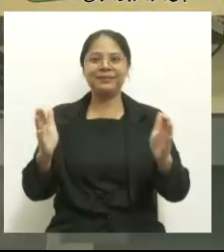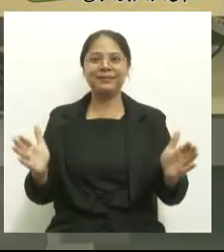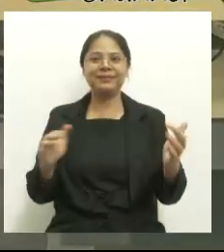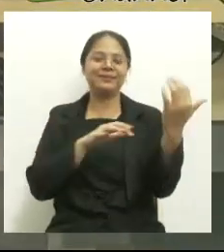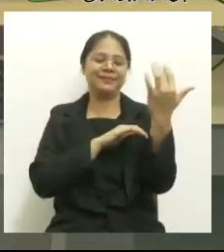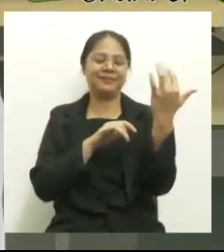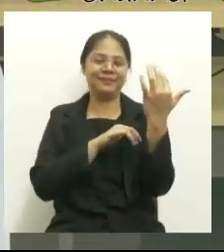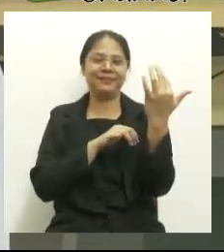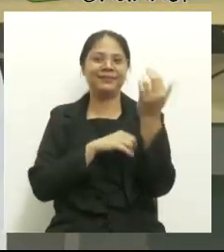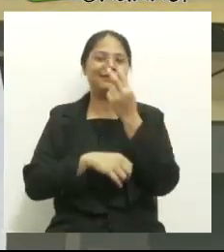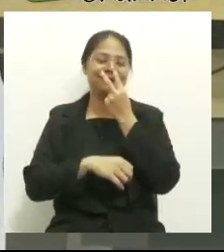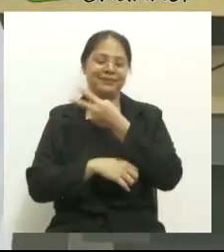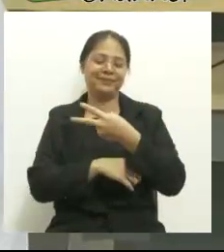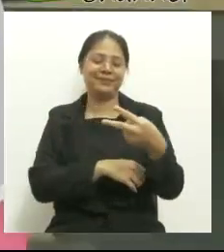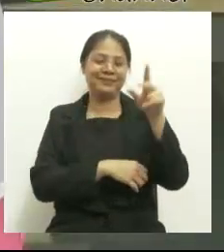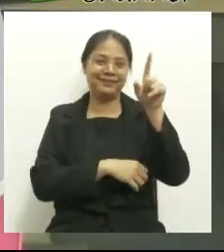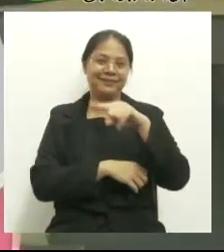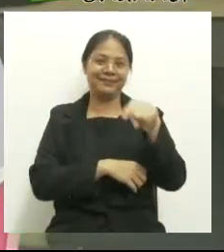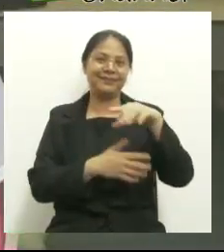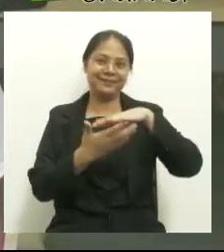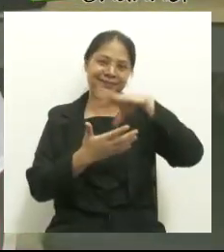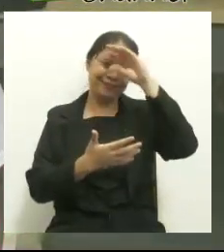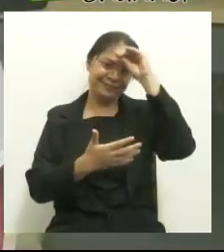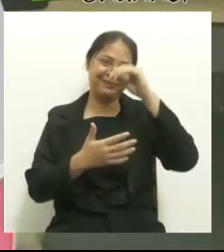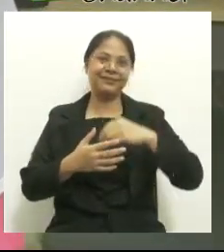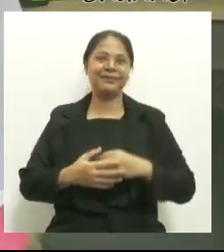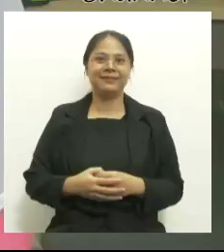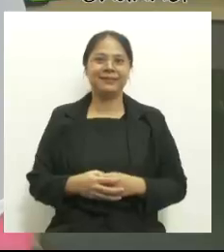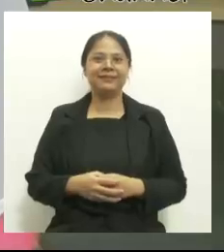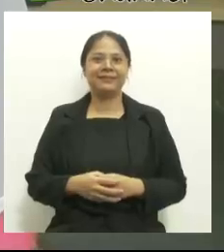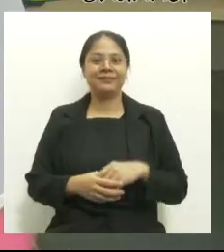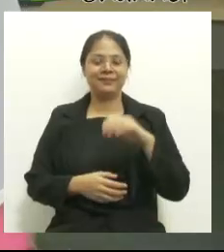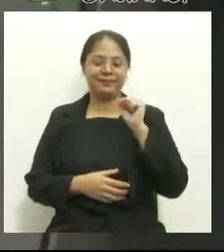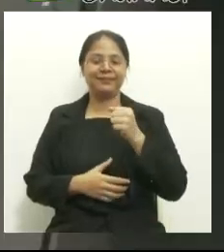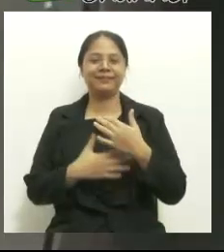าไว้เรียนภาษาอังกฤษก็ได้ด้วย Yes I love computer